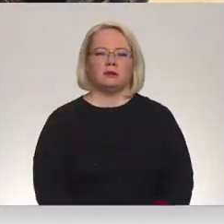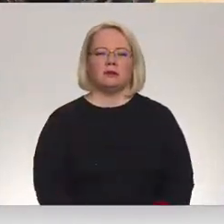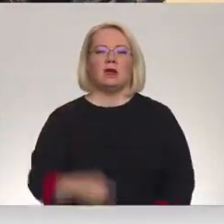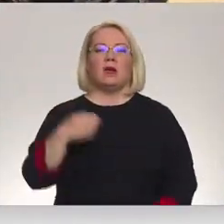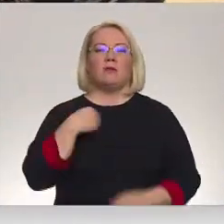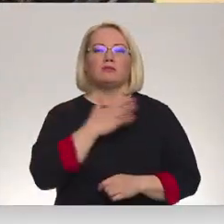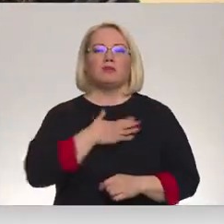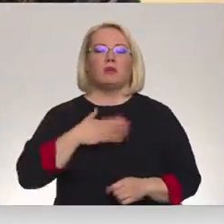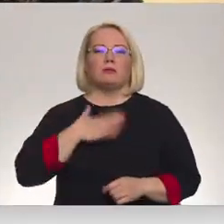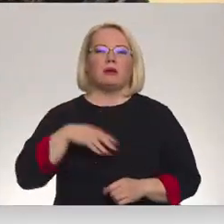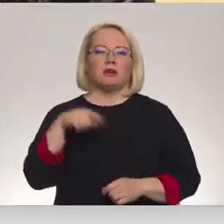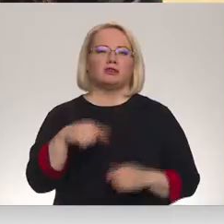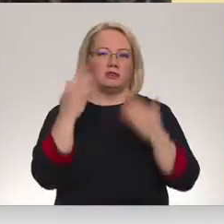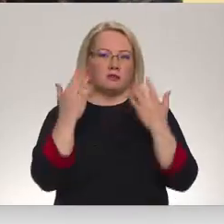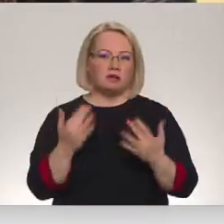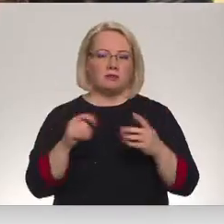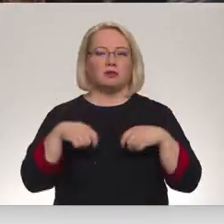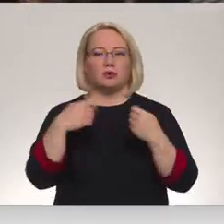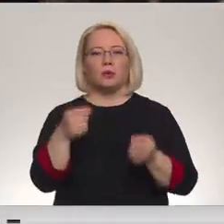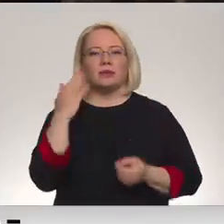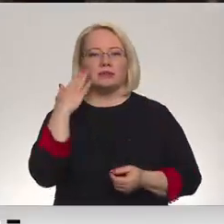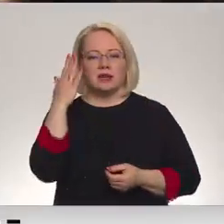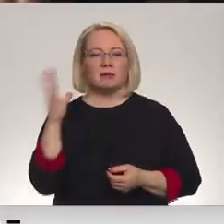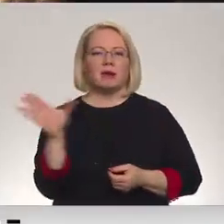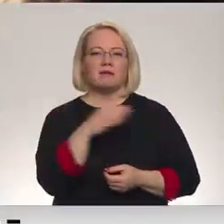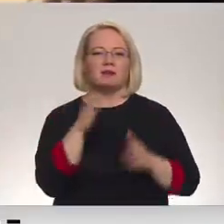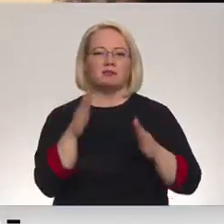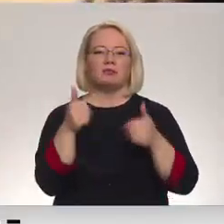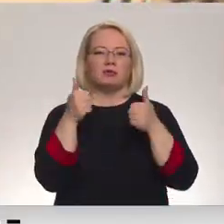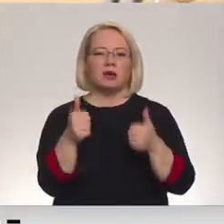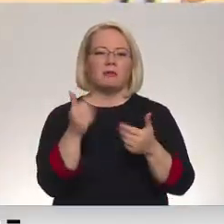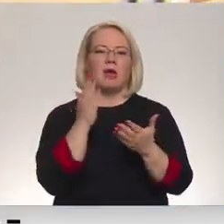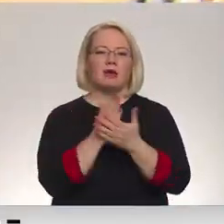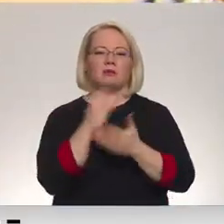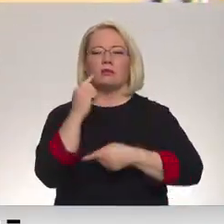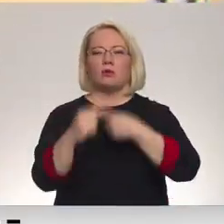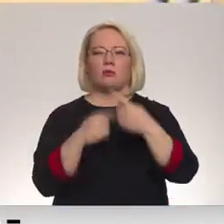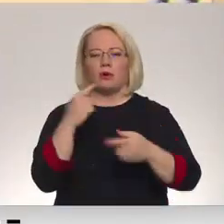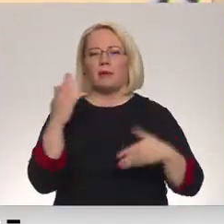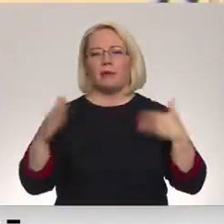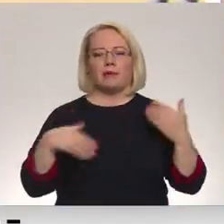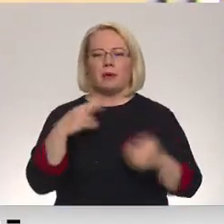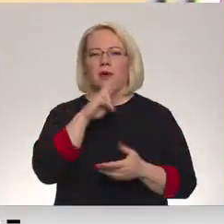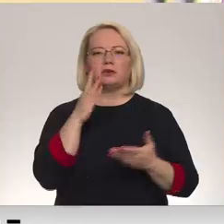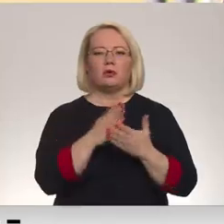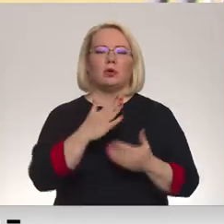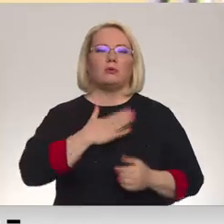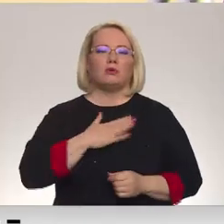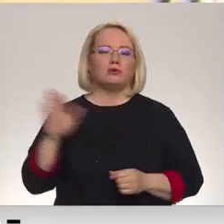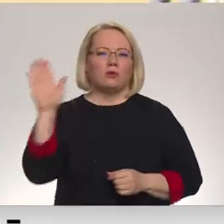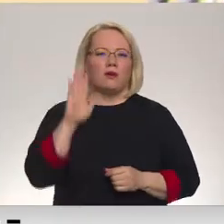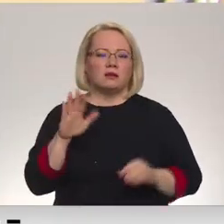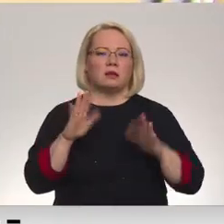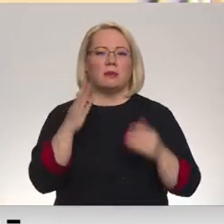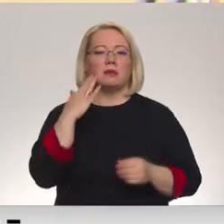Mums ļoti patīk šis pasākums. Tas dod cerību, ka viss būs labi. Esam joprojām satrauktas par to, kas notiek mūsu valstī, bet